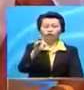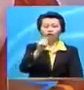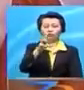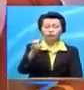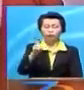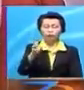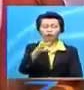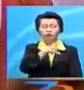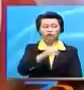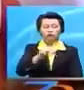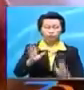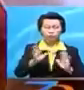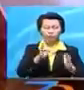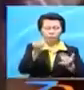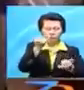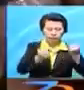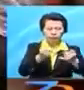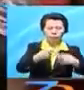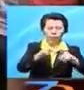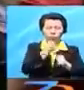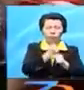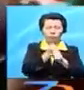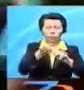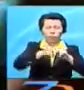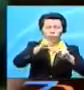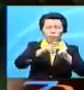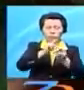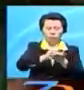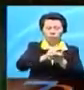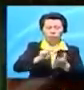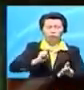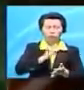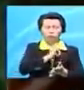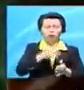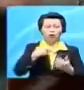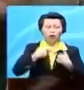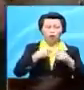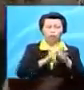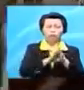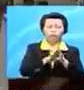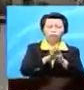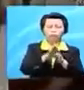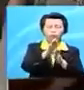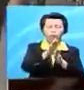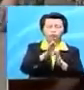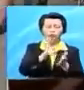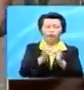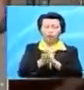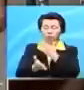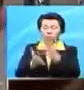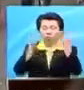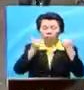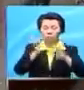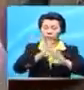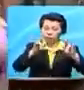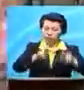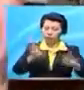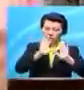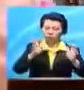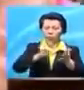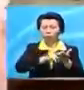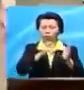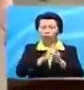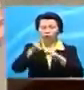inflasi negara juga terkawal, peluang pekerjaan meningkat dan gaji kaki tangan turut mengalami pertumbuhan. Justru beliau berharap rakyat tidak hanya